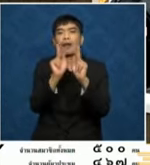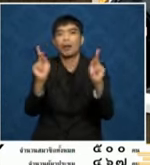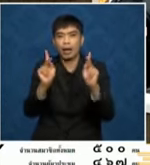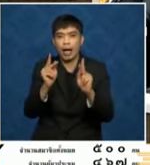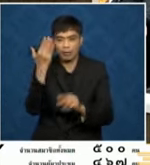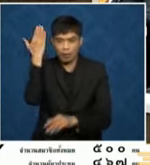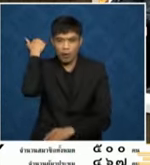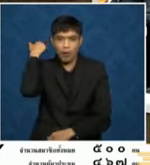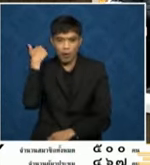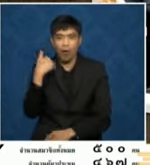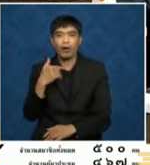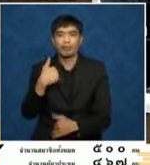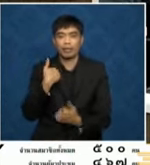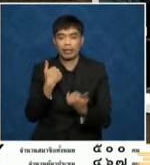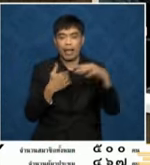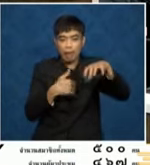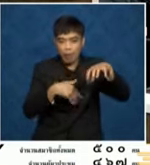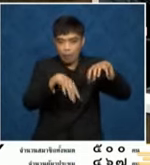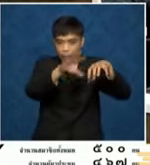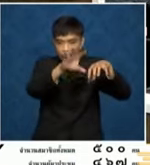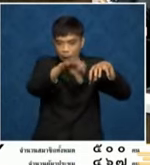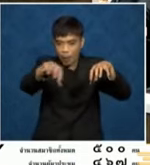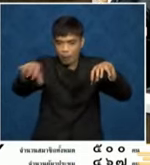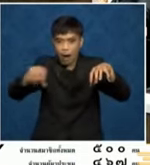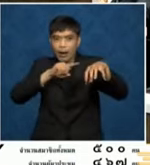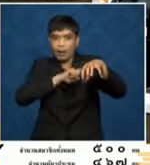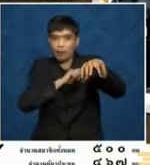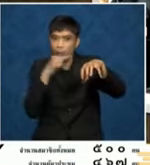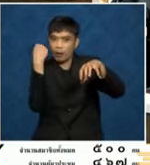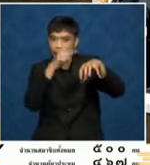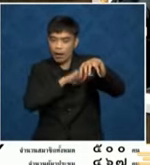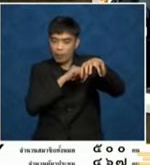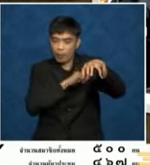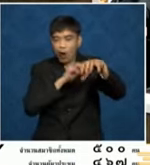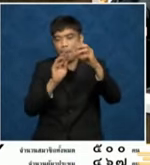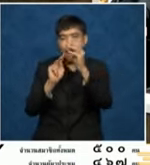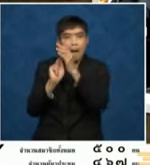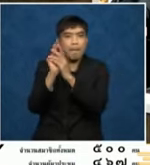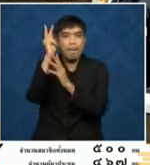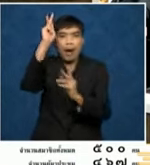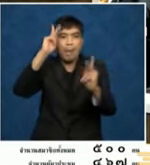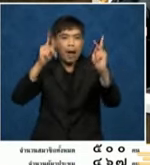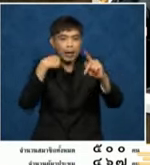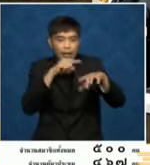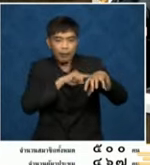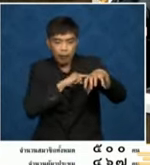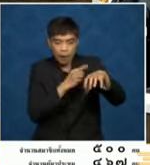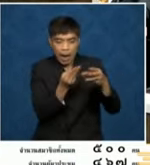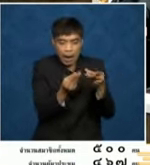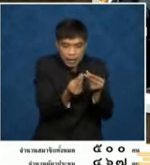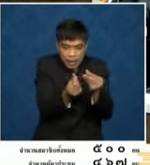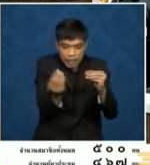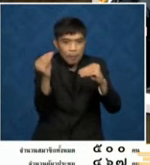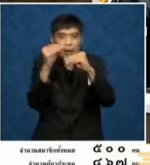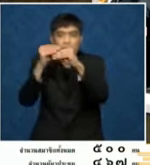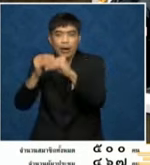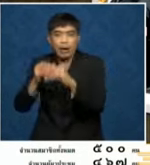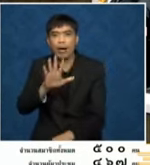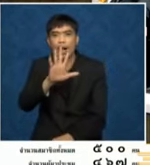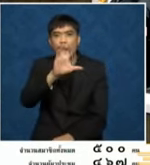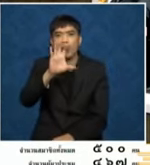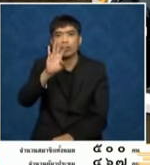ไร่นะครับแต่ว่าเราเอาหน่วยงานมาดูที่รับผิดชอบเกี่ยวกับเรื่องที่ดินและป่าไม้ทุกหน่วยงานนะครับปรากฏว่าที่ดินโผล่ขึ้นมา540ล้าน